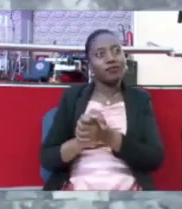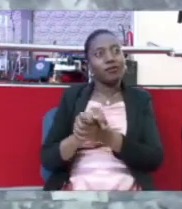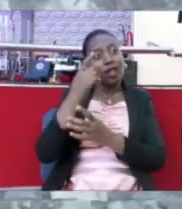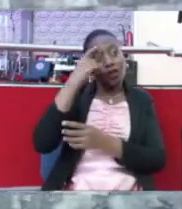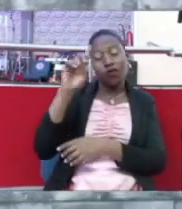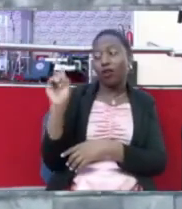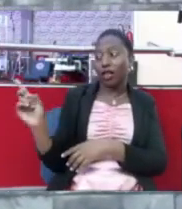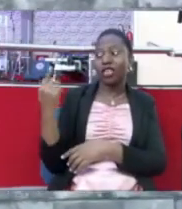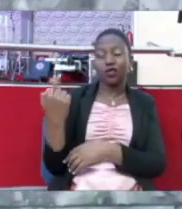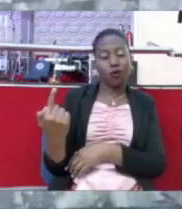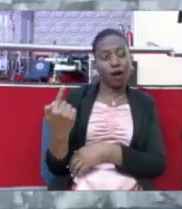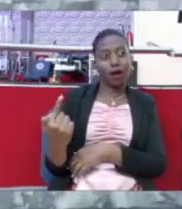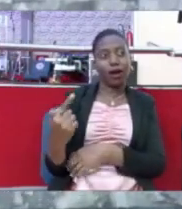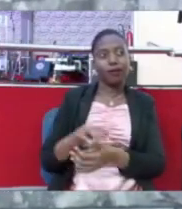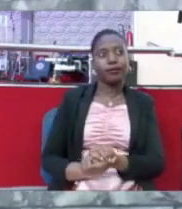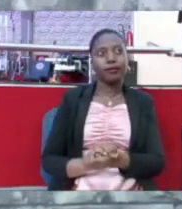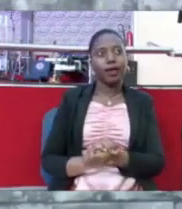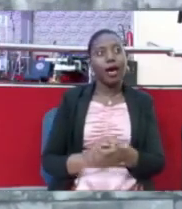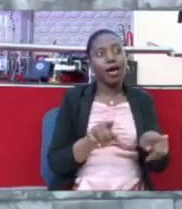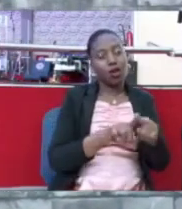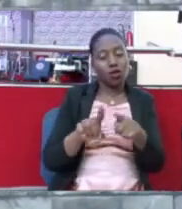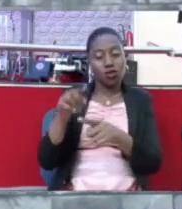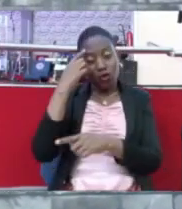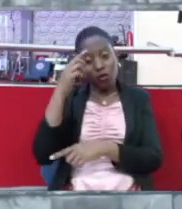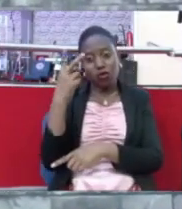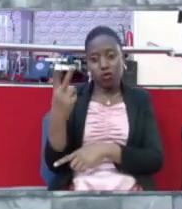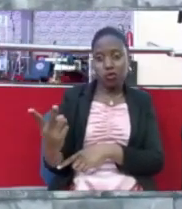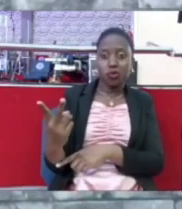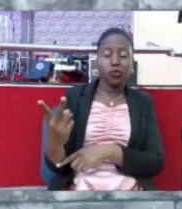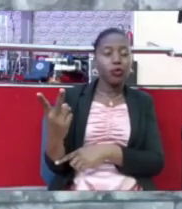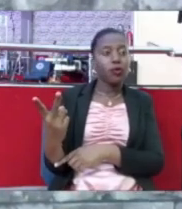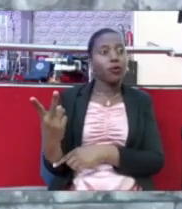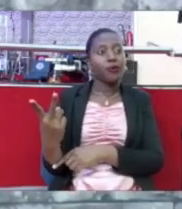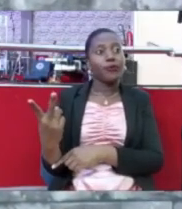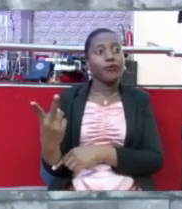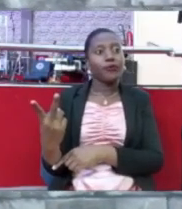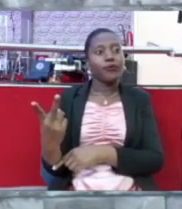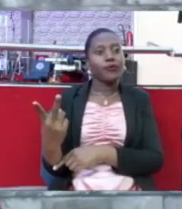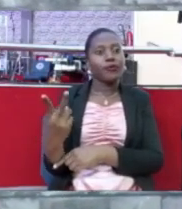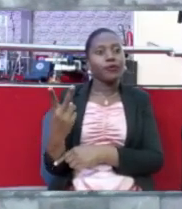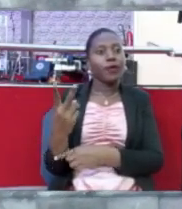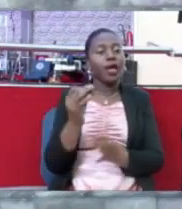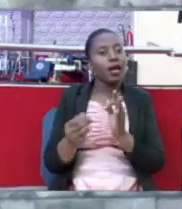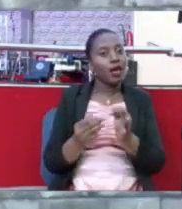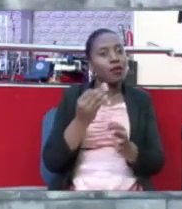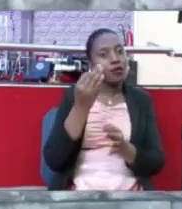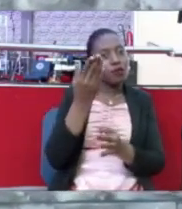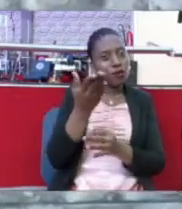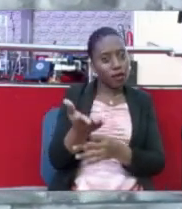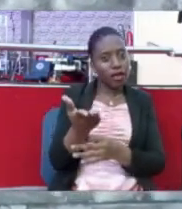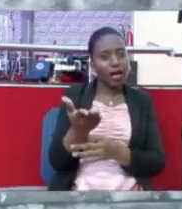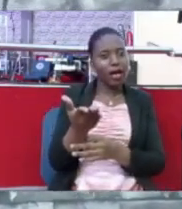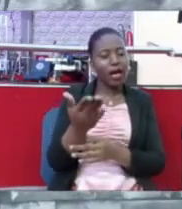this one. Kwa huyu mmoja. And even for two. Na wawili. Are you there and you are sick? You are